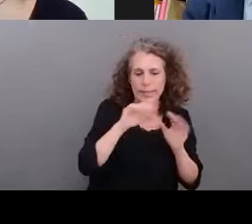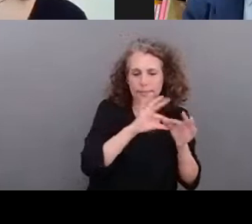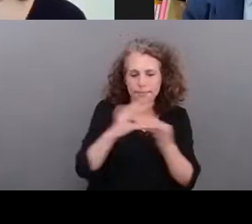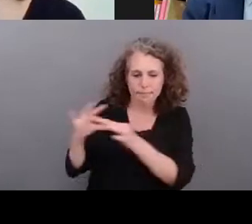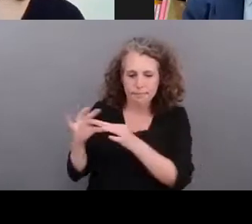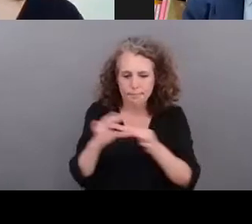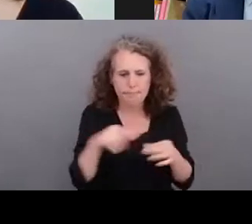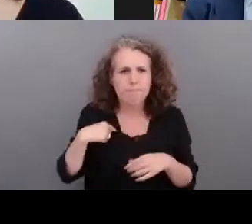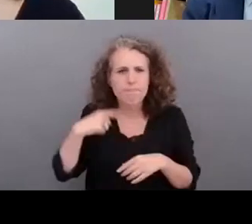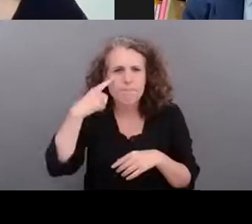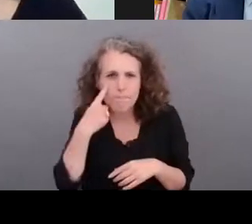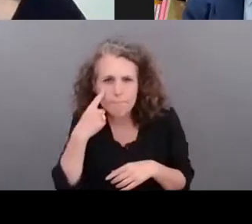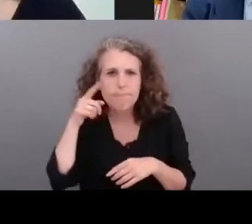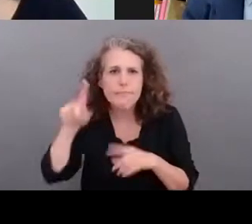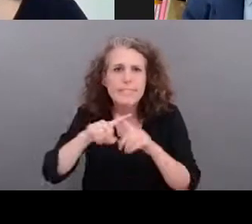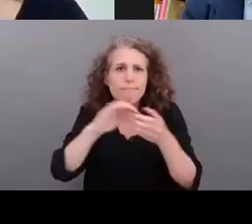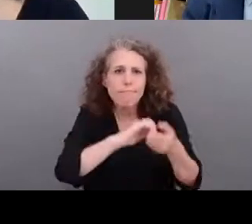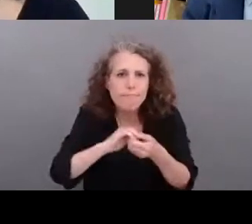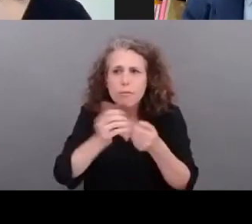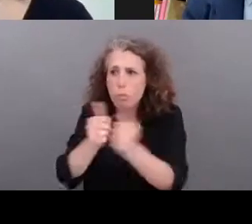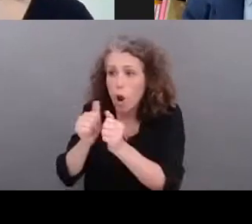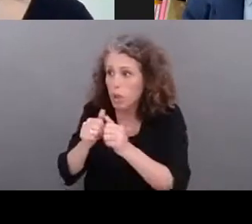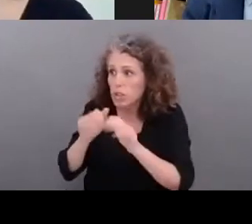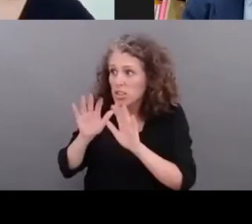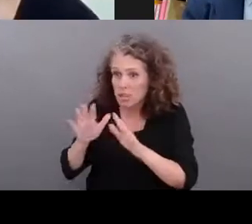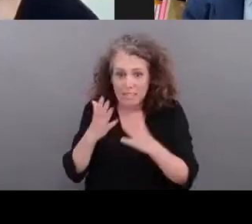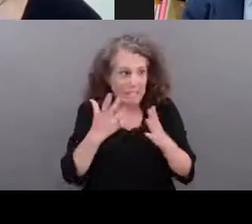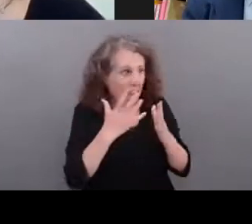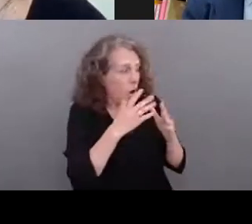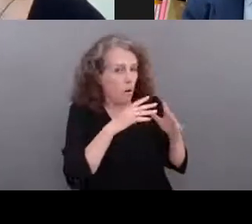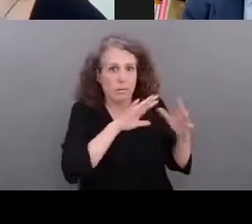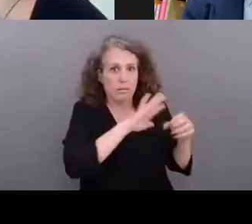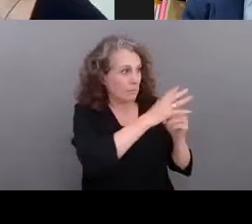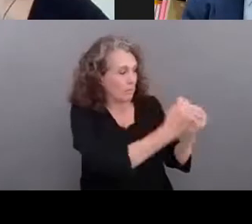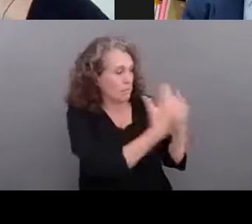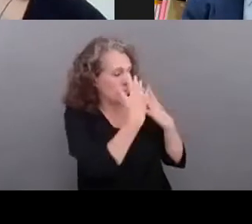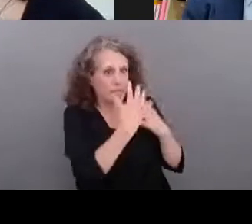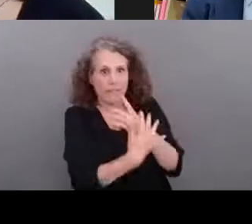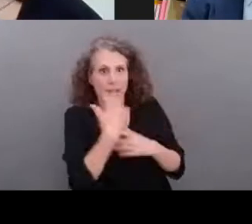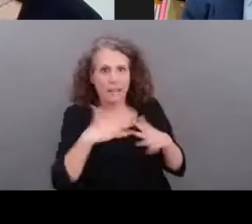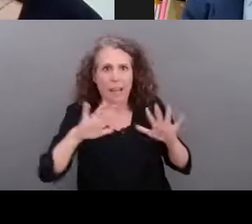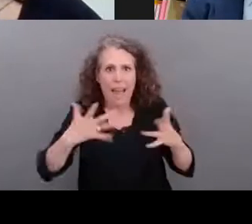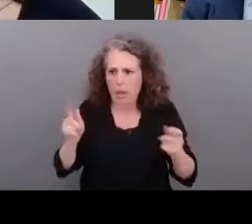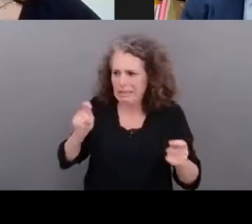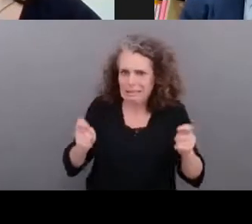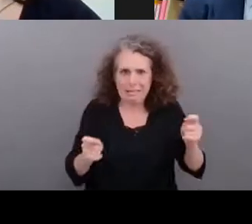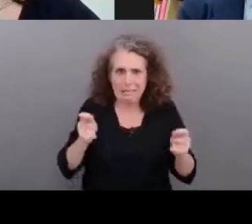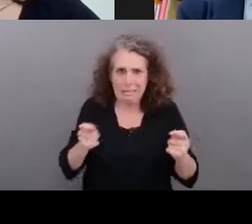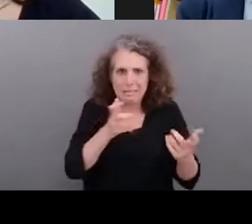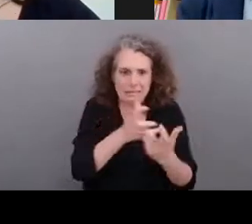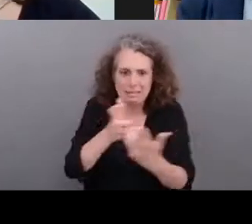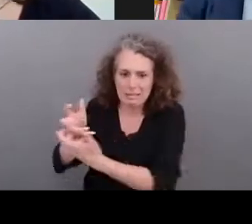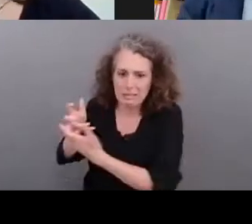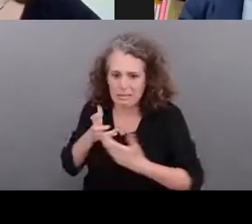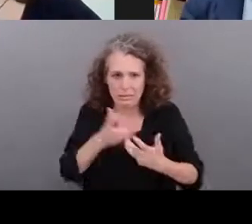avons regardé comment les différents partenaires et organisations se sont adaptés et continuent à s'adapter aux défis créés par la pandémie. Pour